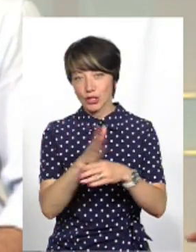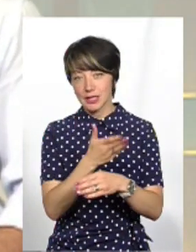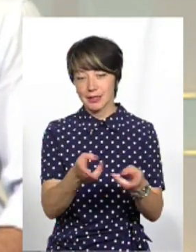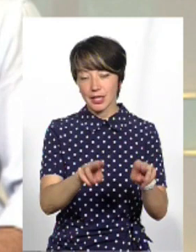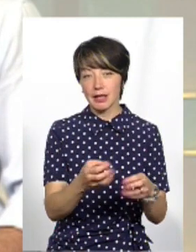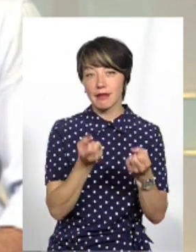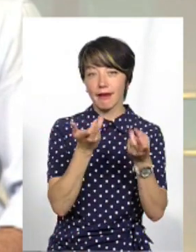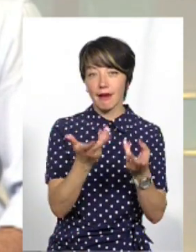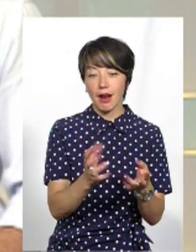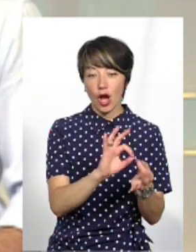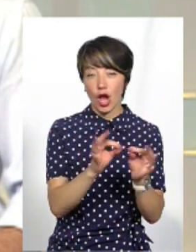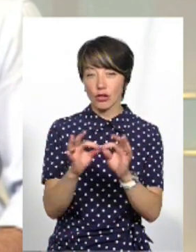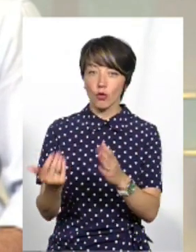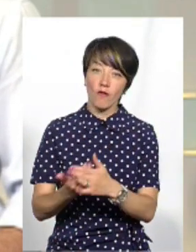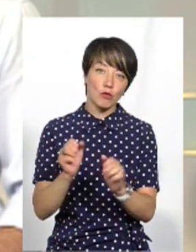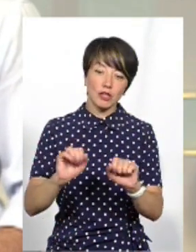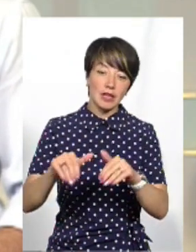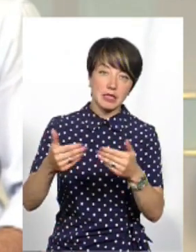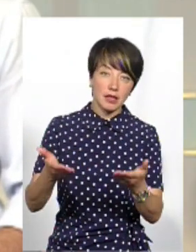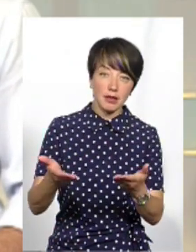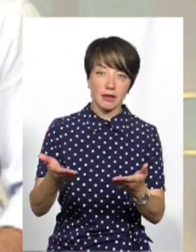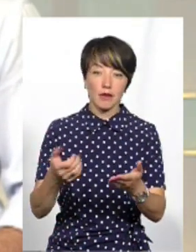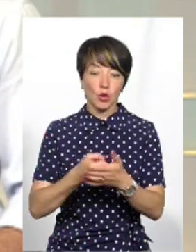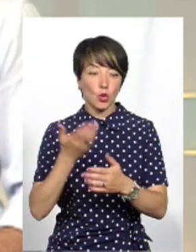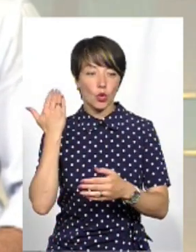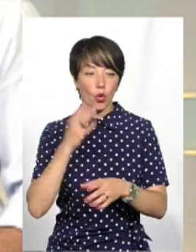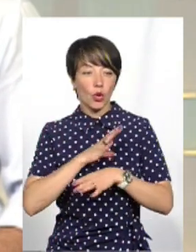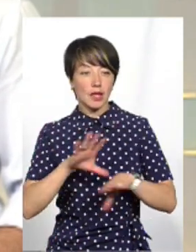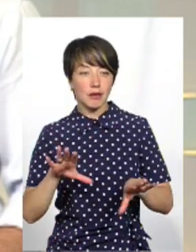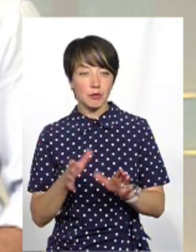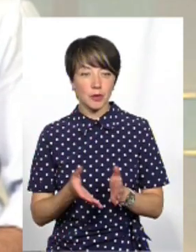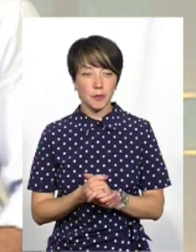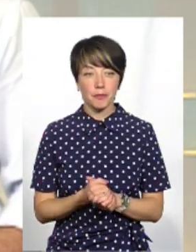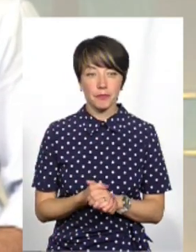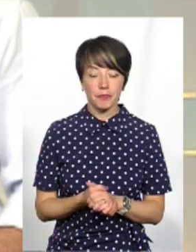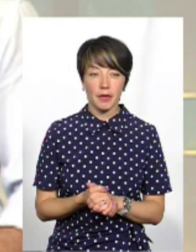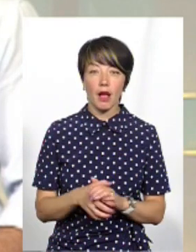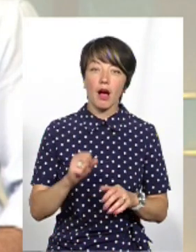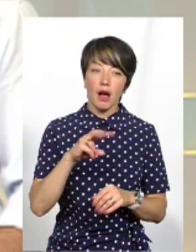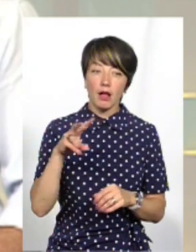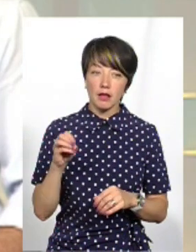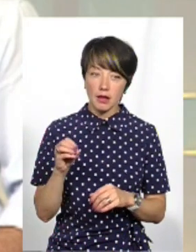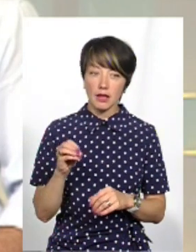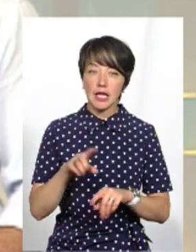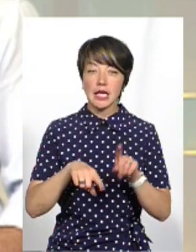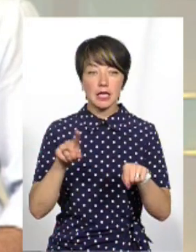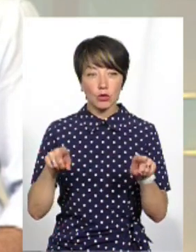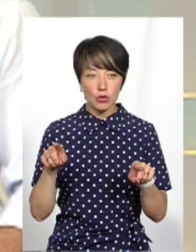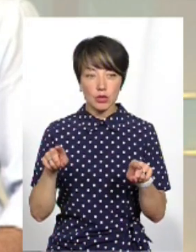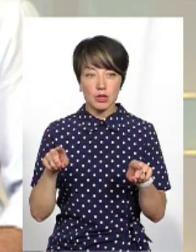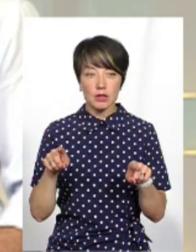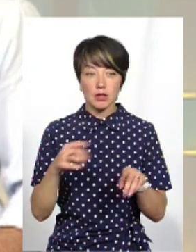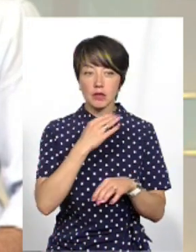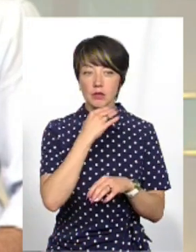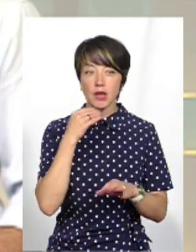да, там декілька речень, щоб ну, якісь нові, можливо, ініціативи, які там до того не підпадають під жоден пункт. Але інколи